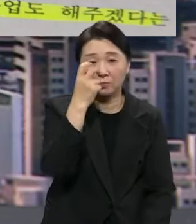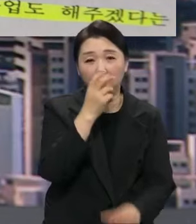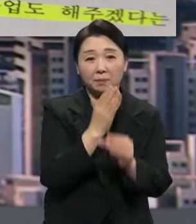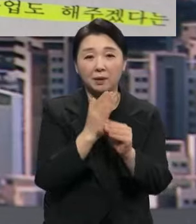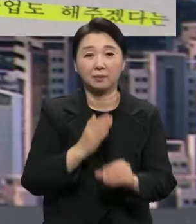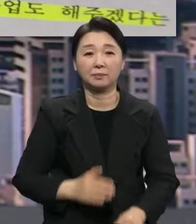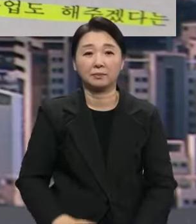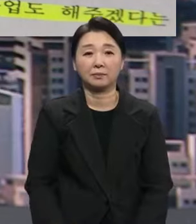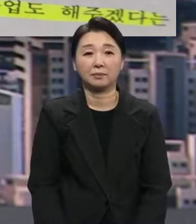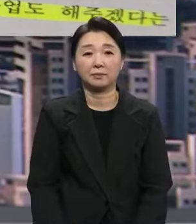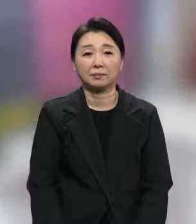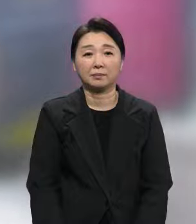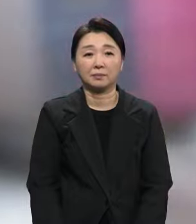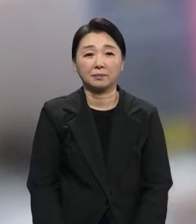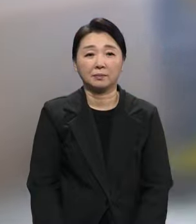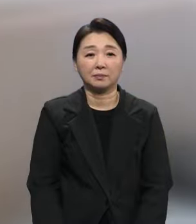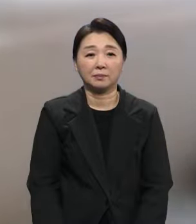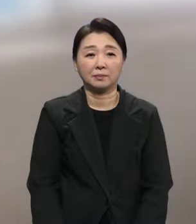윤정주 기자입니다.